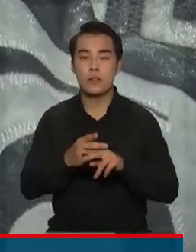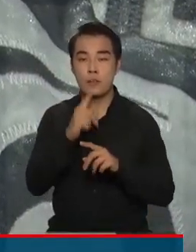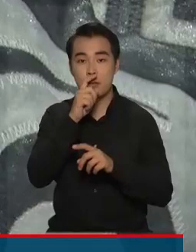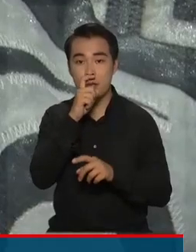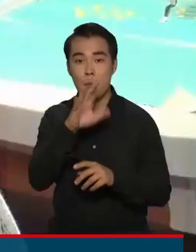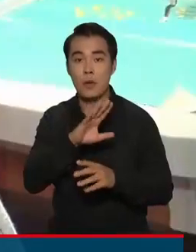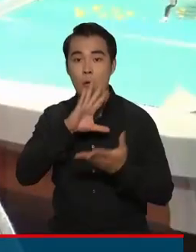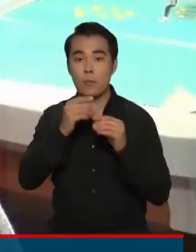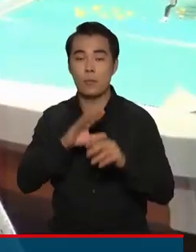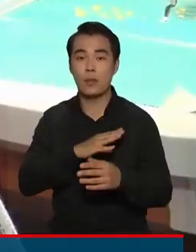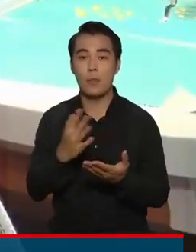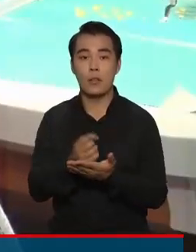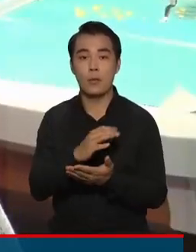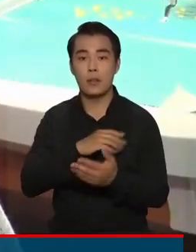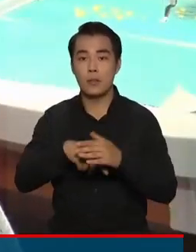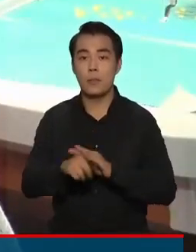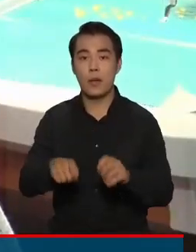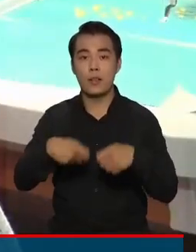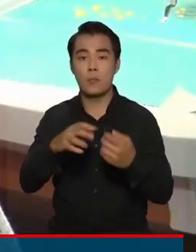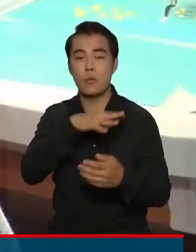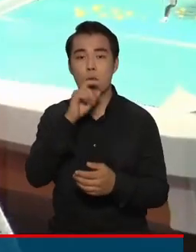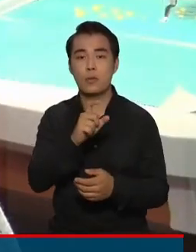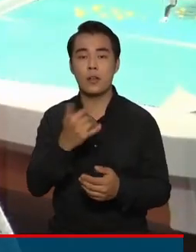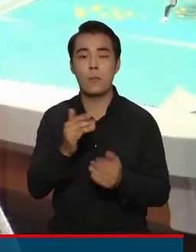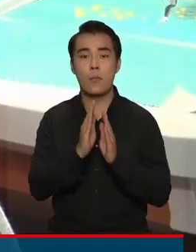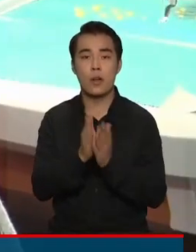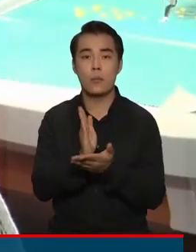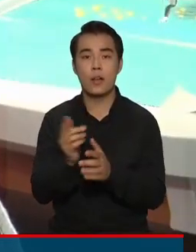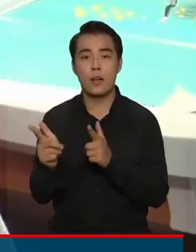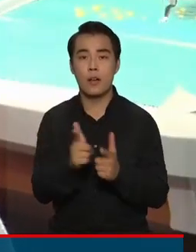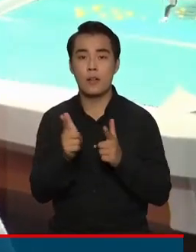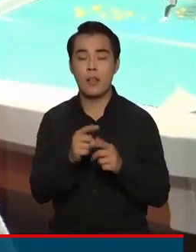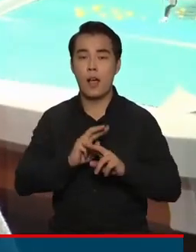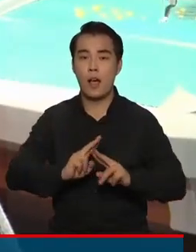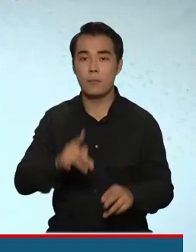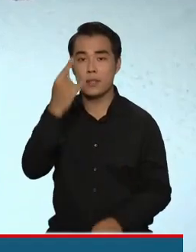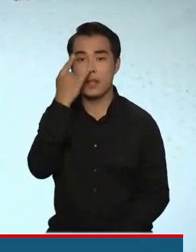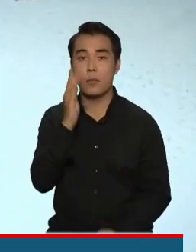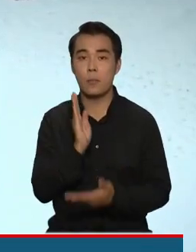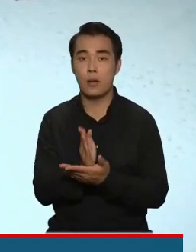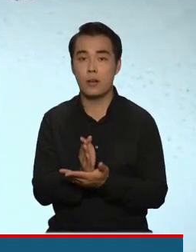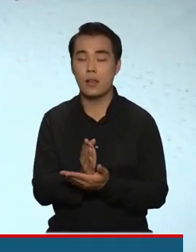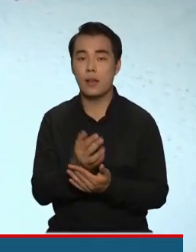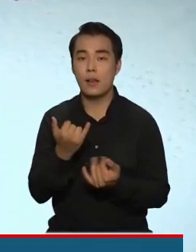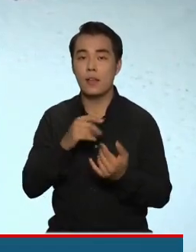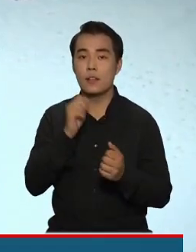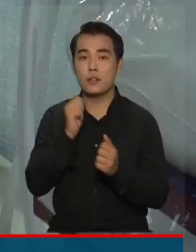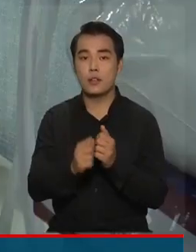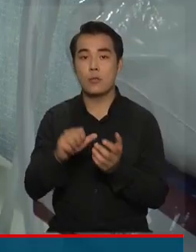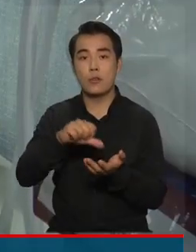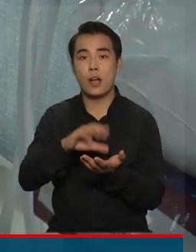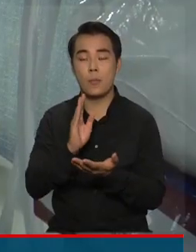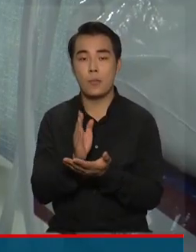убор. Получила на него патент. Очень много людей теперь просят изготовить им такие же. Умелицы регулярно участвуют